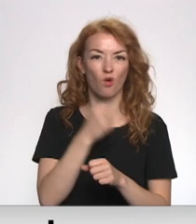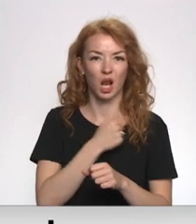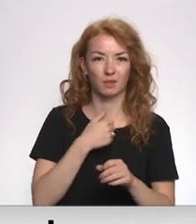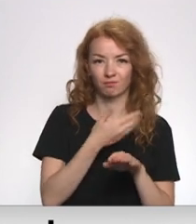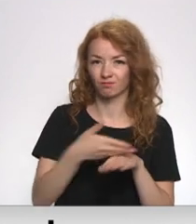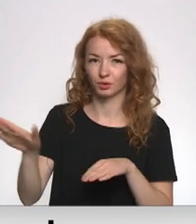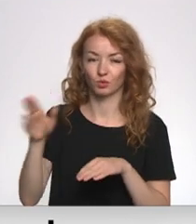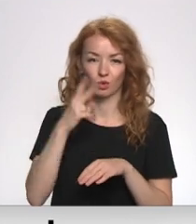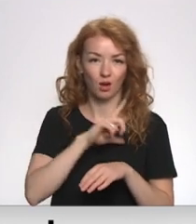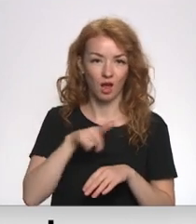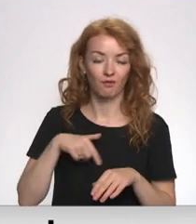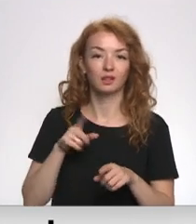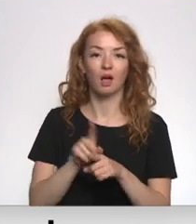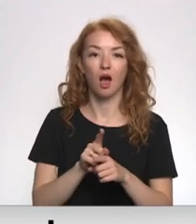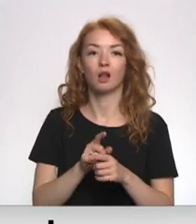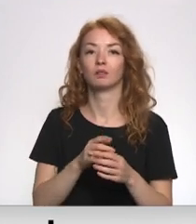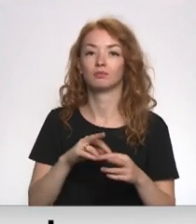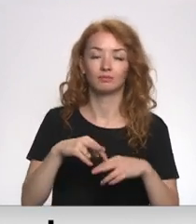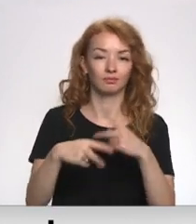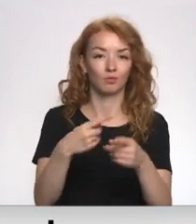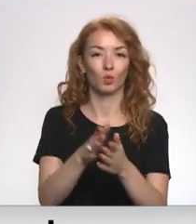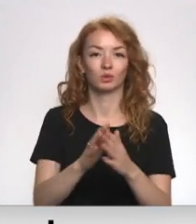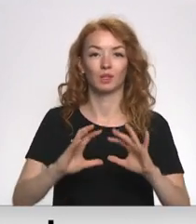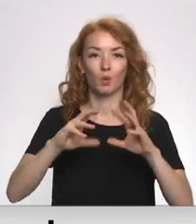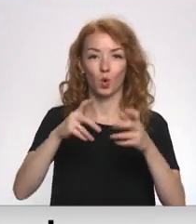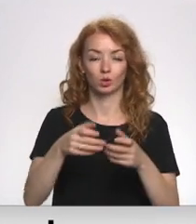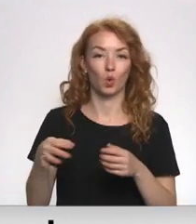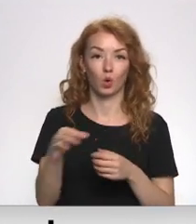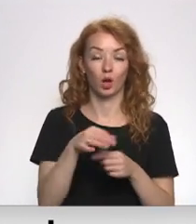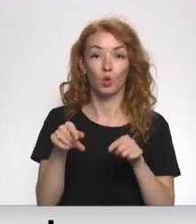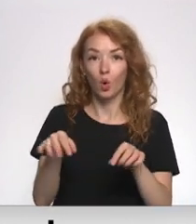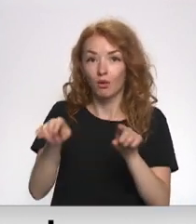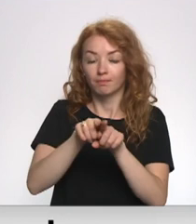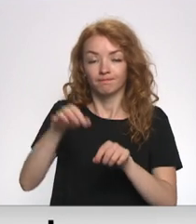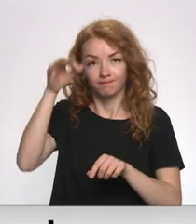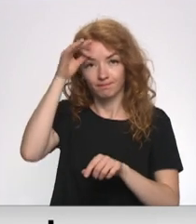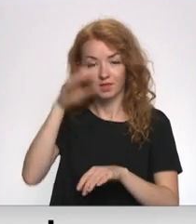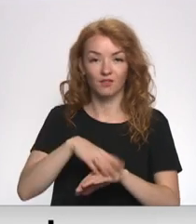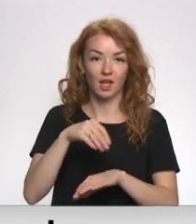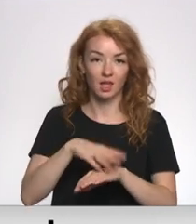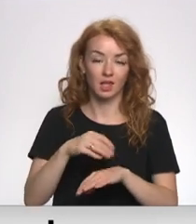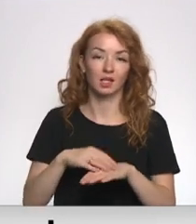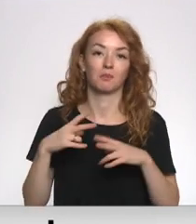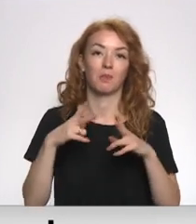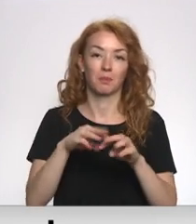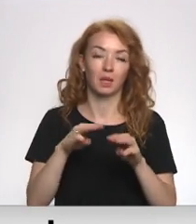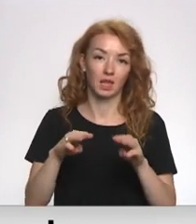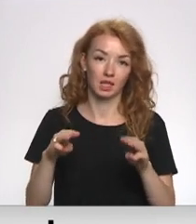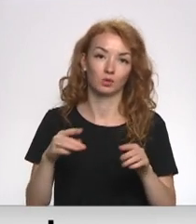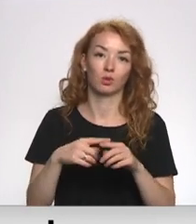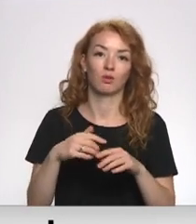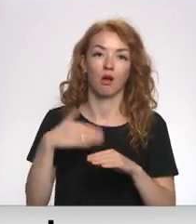ceļā uz starptautiskajām organizācijām atcerējās arī bijušais Zviedrijas premjerministrs, ārlietu ministrs un laika biedrs Kārls